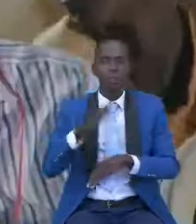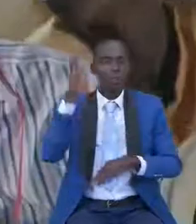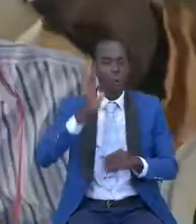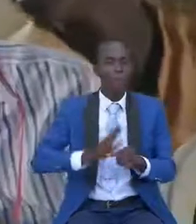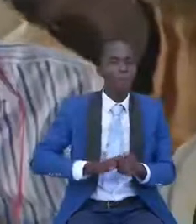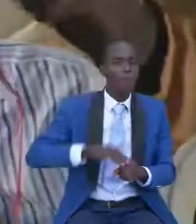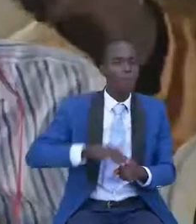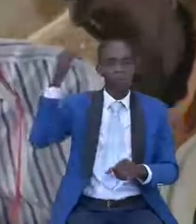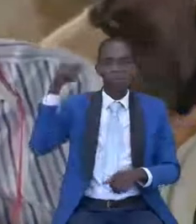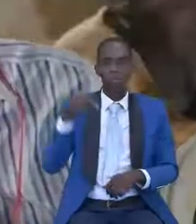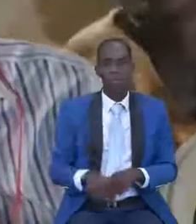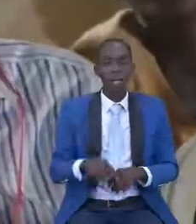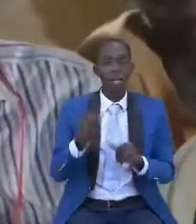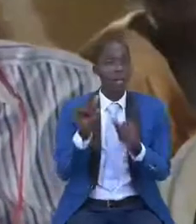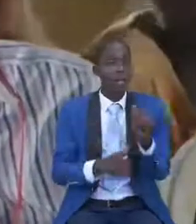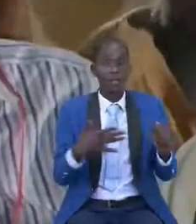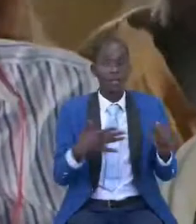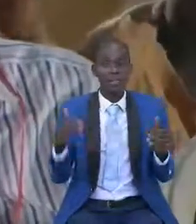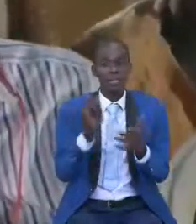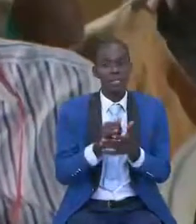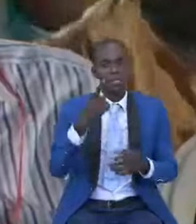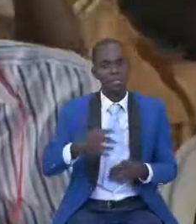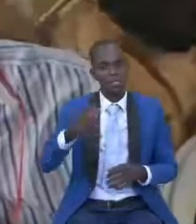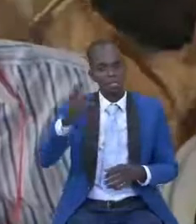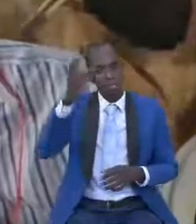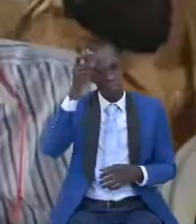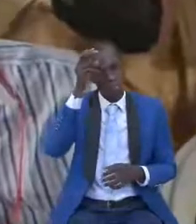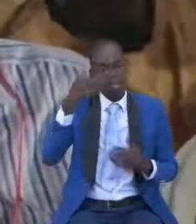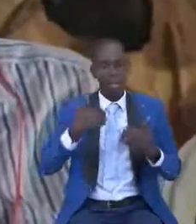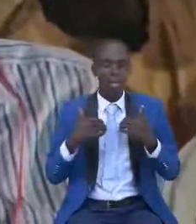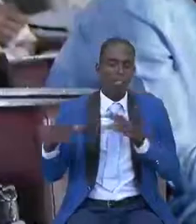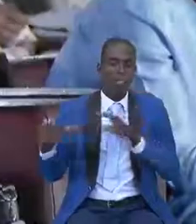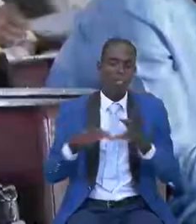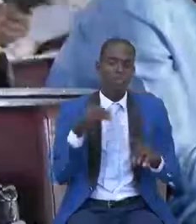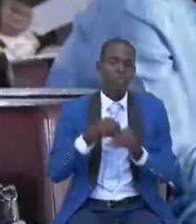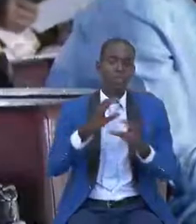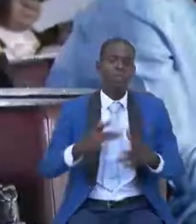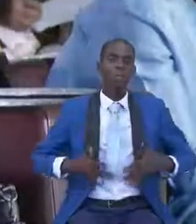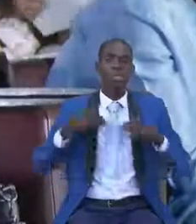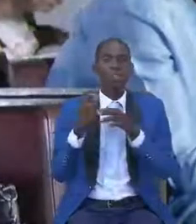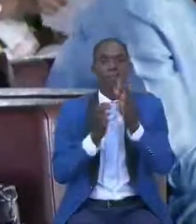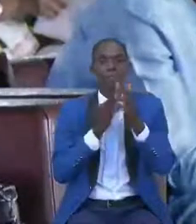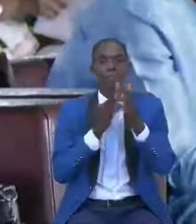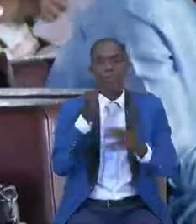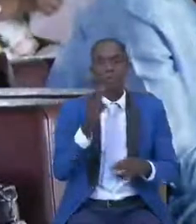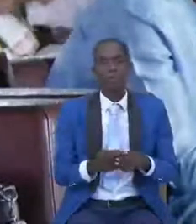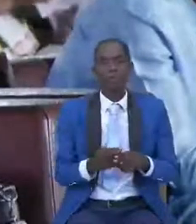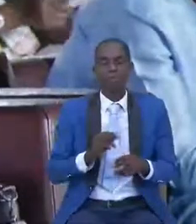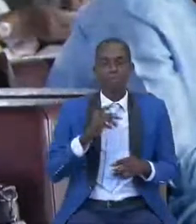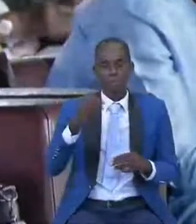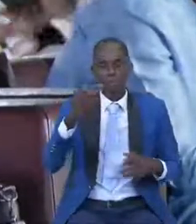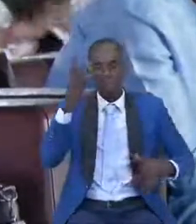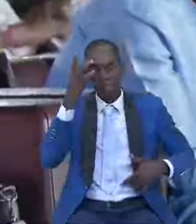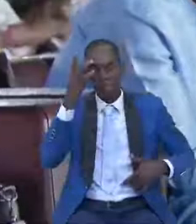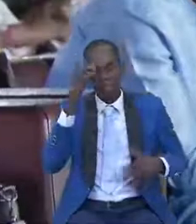venu ce soir, il va balayer tout cela. Tout ce que le diable avait empilé dans